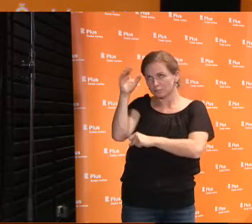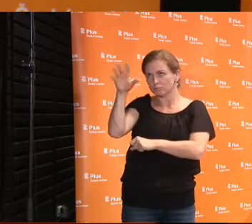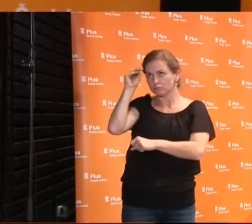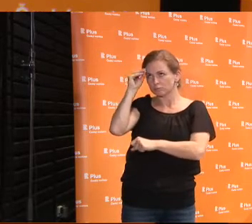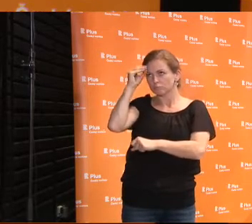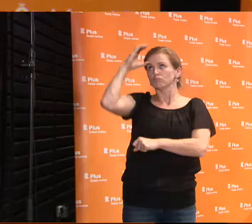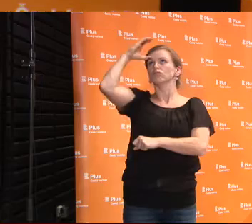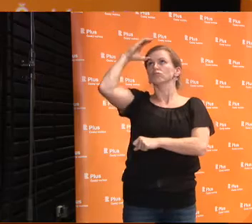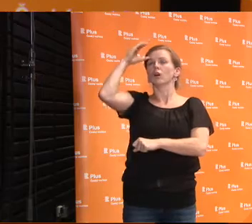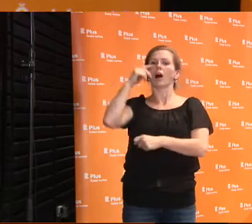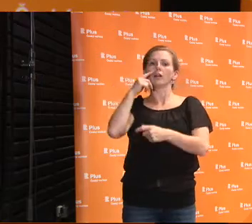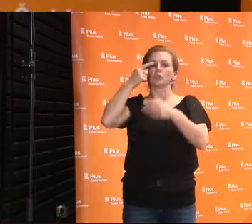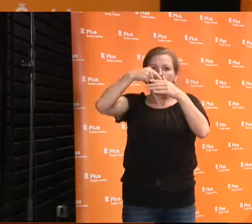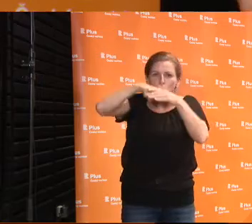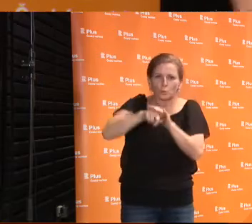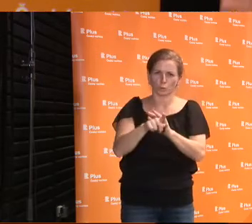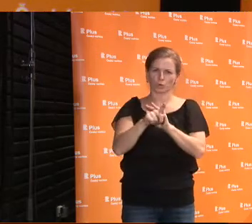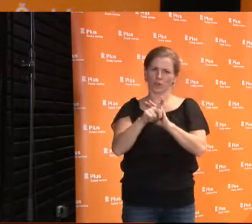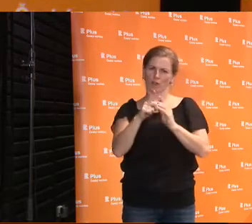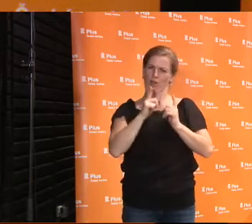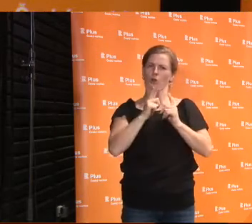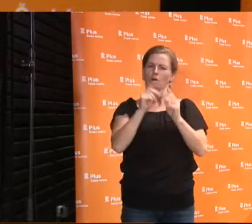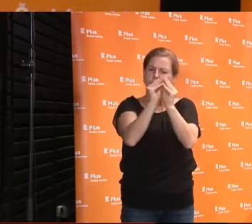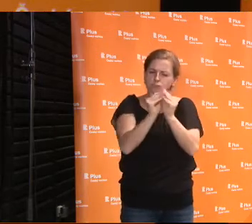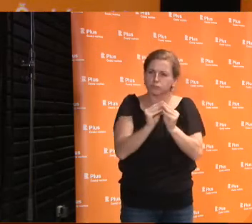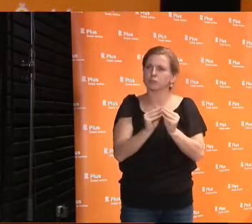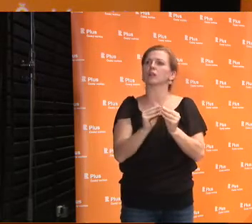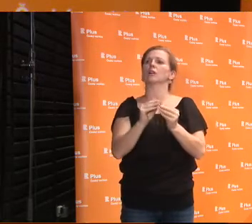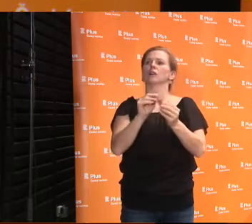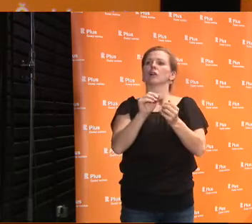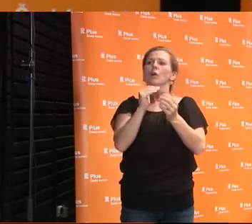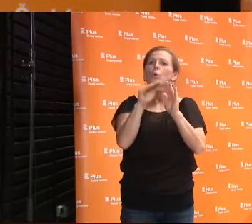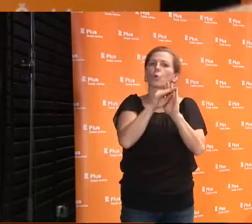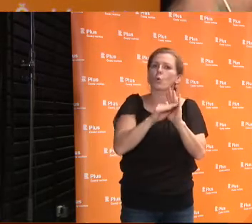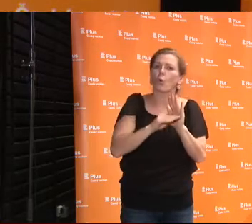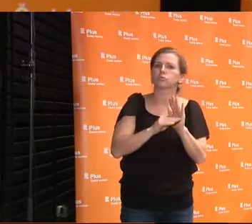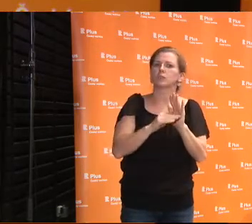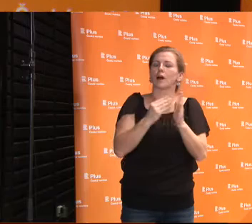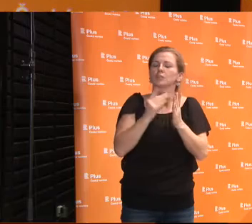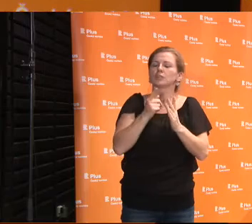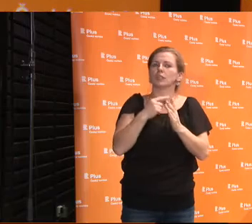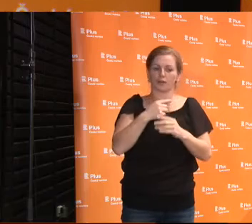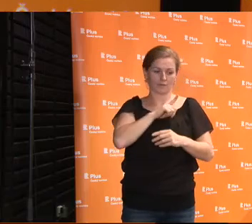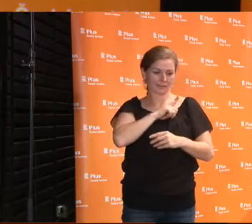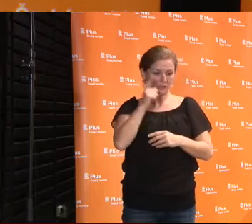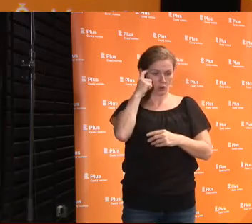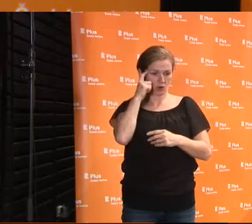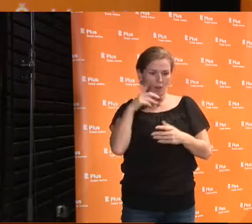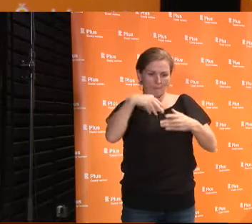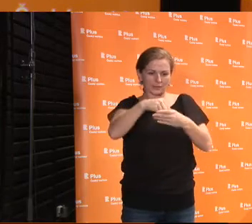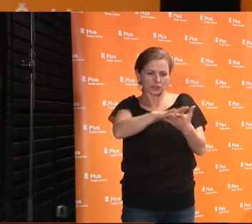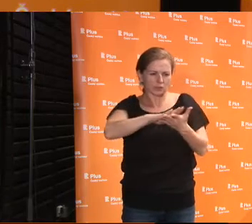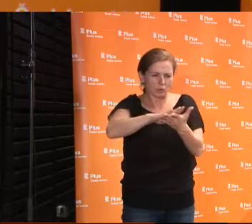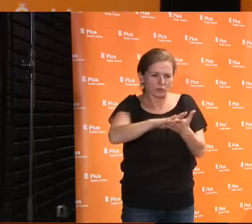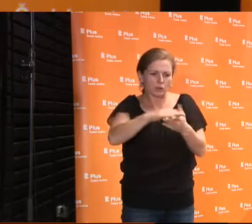A to skryté kurikulum je nějaký hodnotový systém řekněme, pochopení své vlastní role v té dané společnosti. No a to vedlo k tomu, že